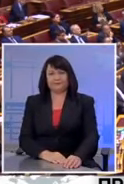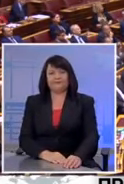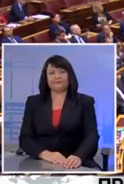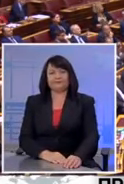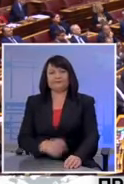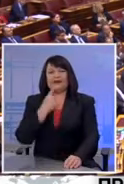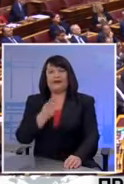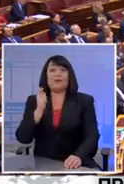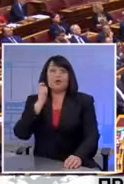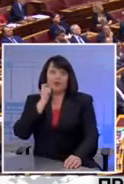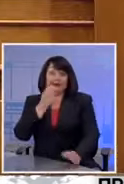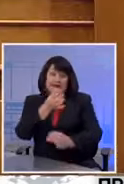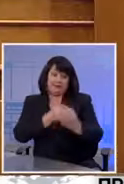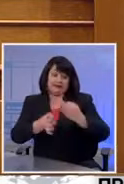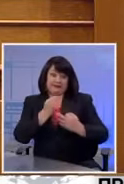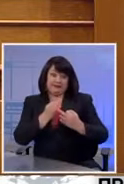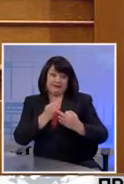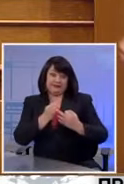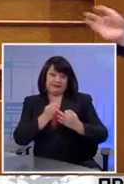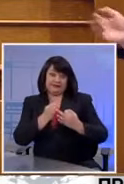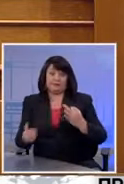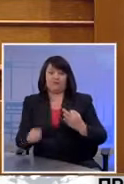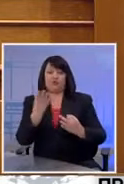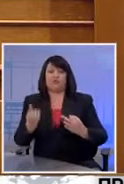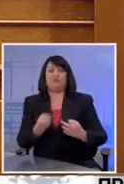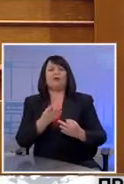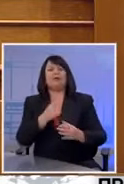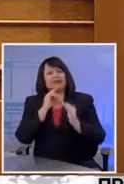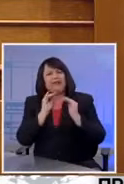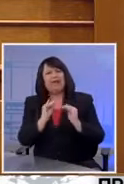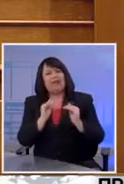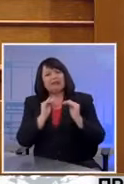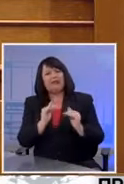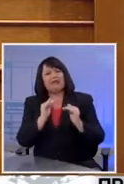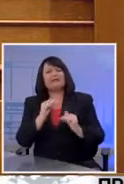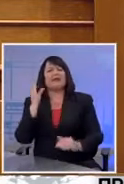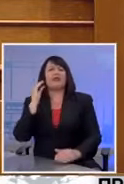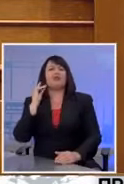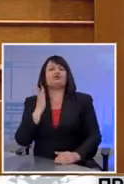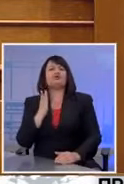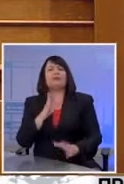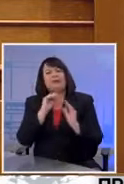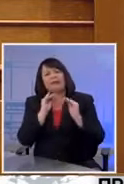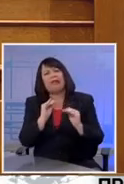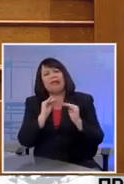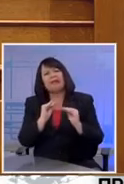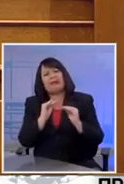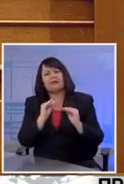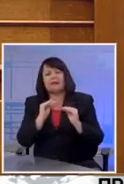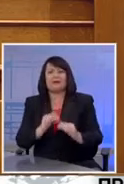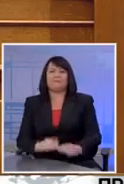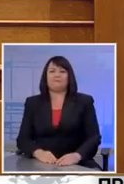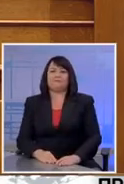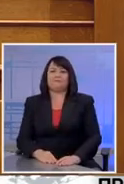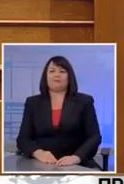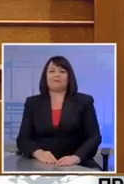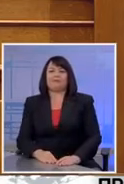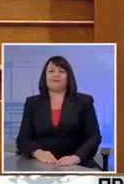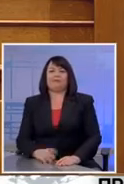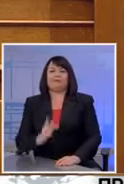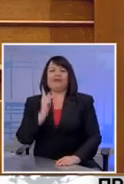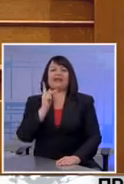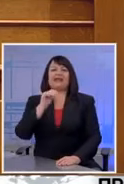Και μιας και μιλάμε για ονόματα, και να πούμε και τίποτα καινούργιο, διότι μέχρι στιγμής ακούσαμε μόνο να αναμασάτε τα ίδια και τα ίδια. Τον κύριο